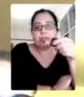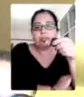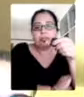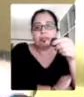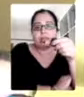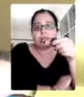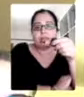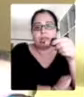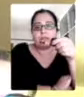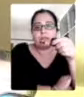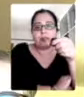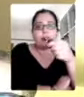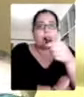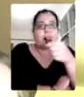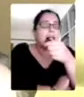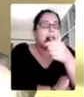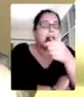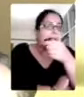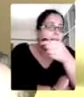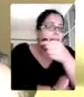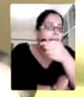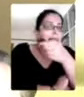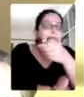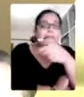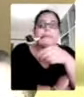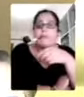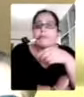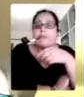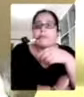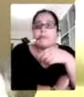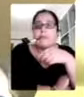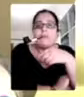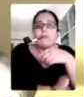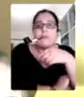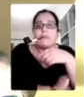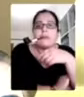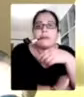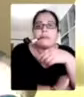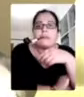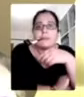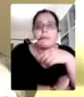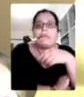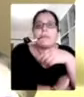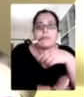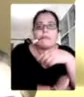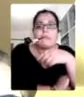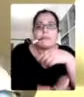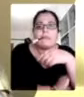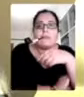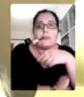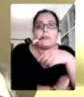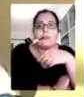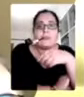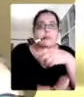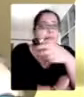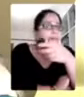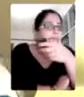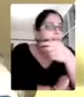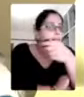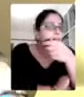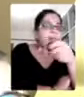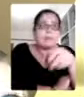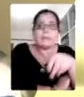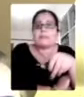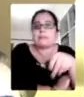girmeden önce de söylemişimdir. Burada dünyaya kapalıyken bu ülke hiçbir şey yokken bu adamlar pipo yapıyorlardı. Yani şu ana